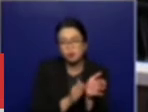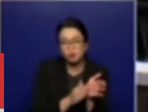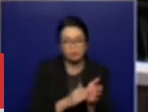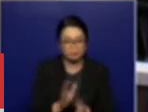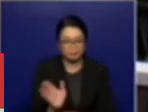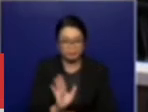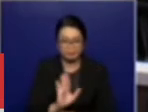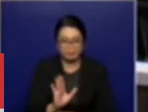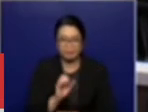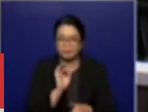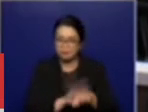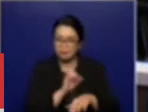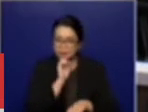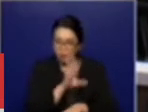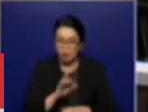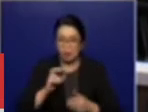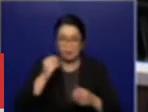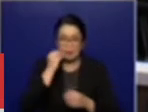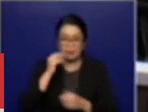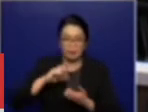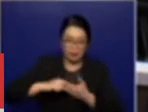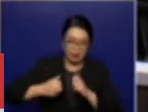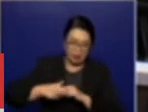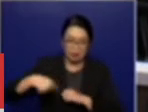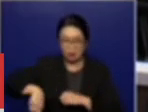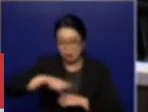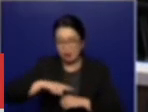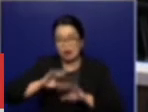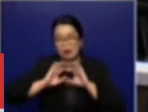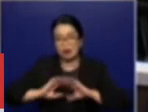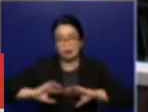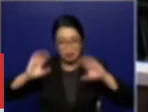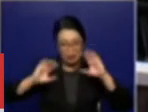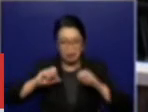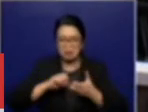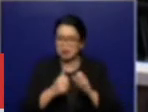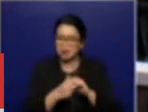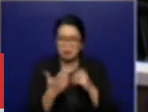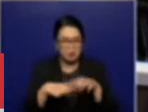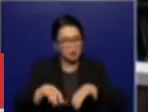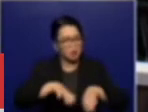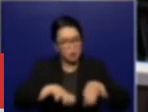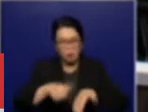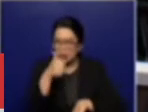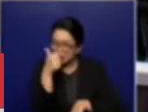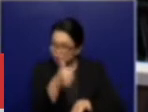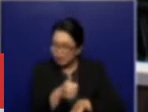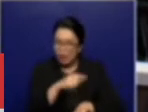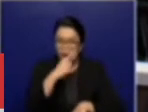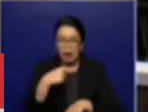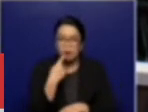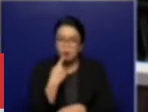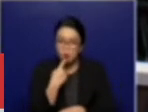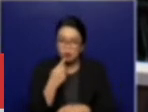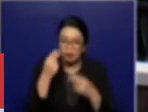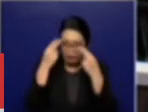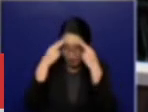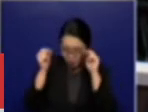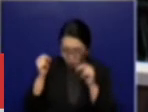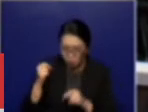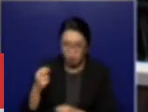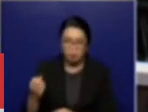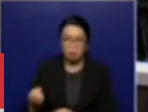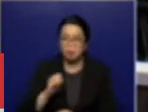ท่านนายกว่าบ้านเมืองไม่มีปัญหาท่านบริหารราชการได้สุดยอดนะครับใครพูดแบบนี้ท่านนายกบอก